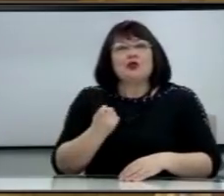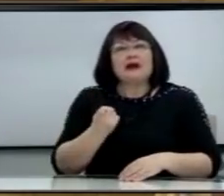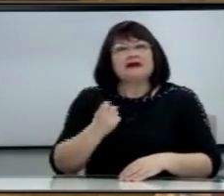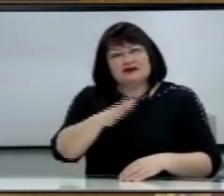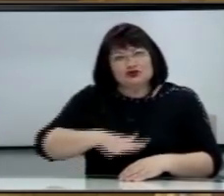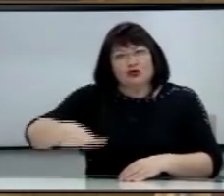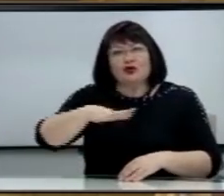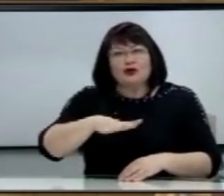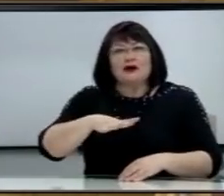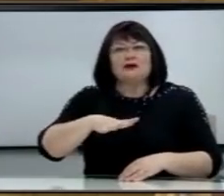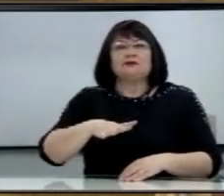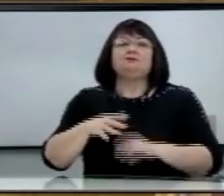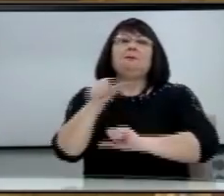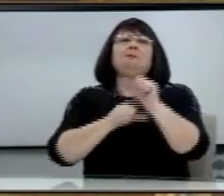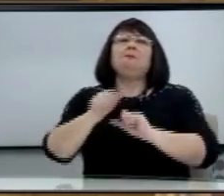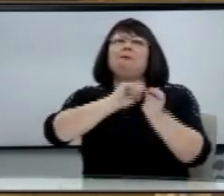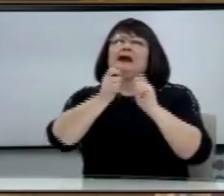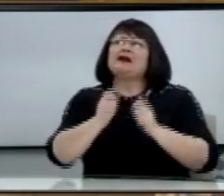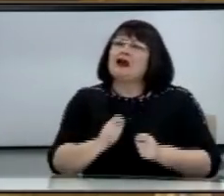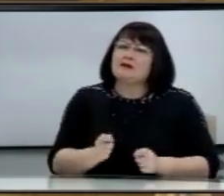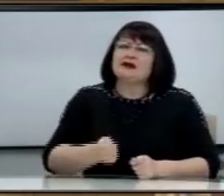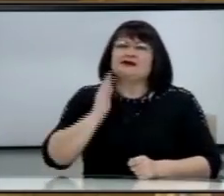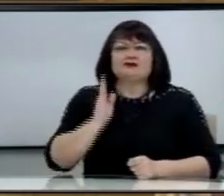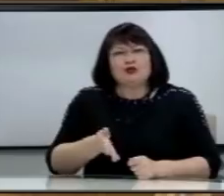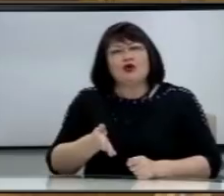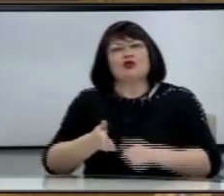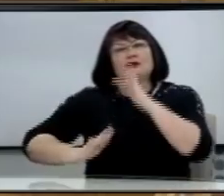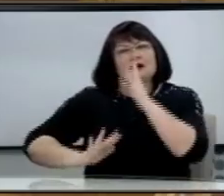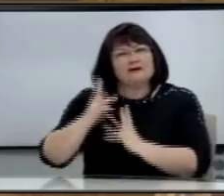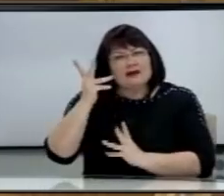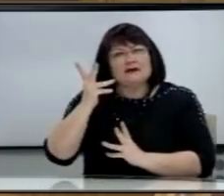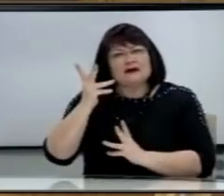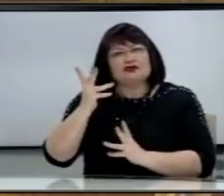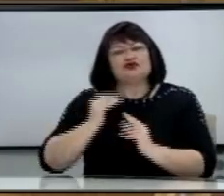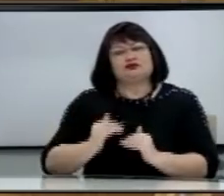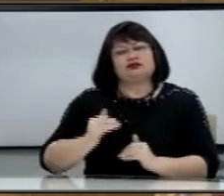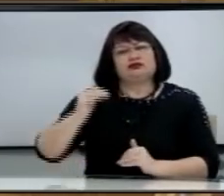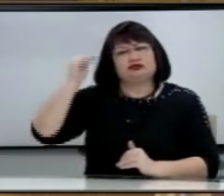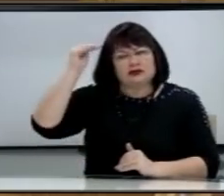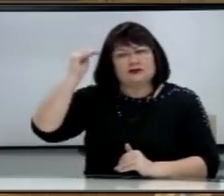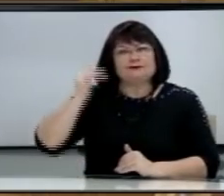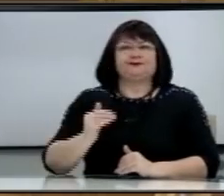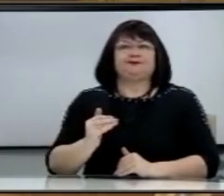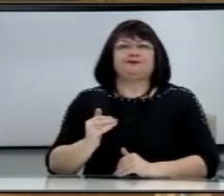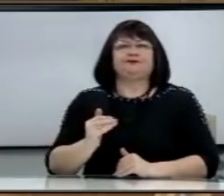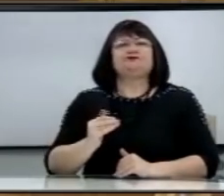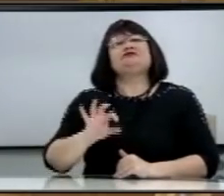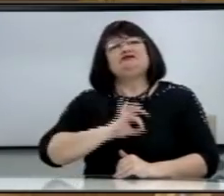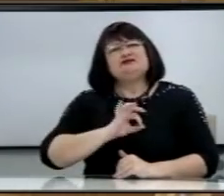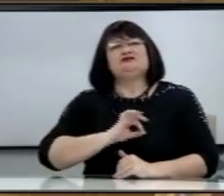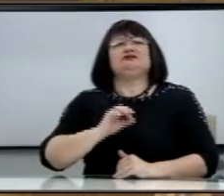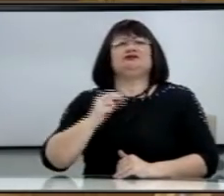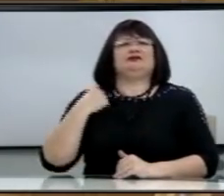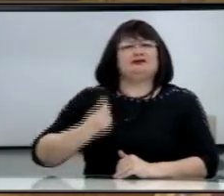εποχής, για μεταρρυθμίσεις που αναβαθμίζουν όλες τις βαθμίδες της εκπαίδευσης από τα κάτω προς τα